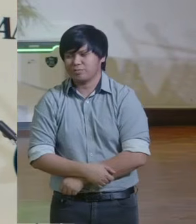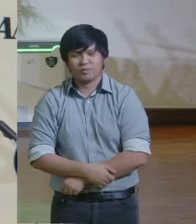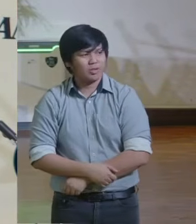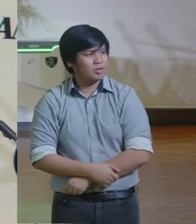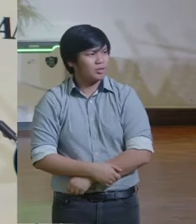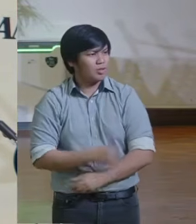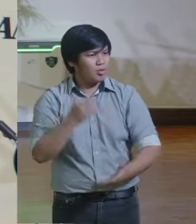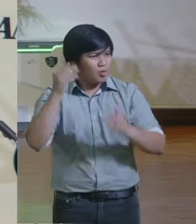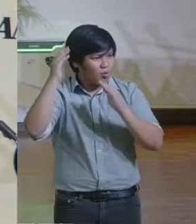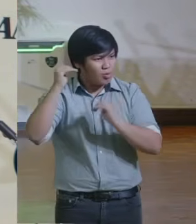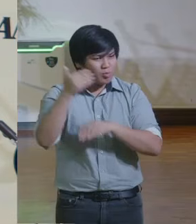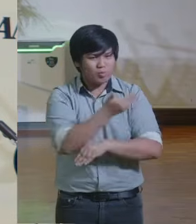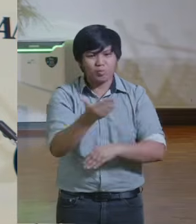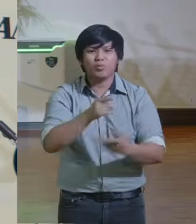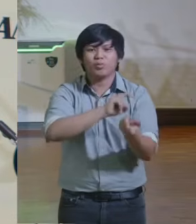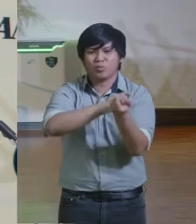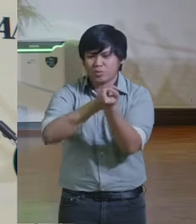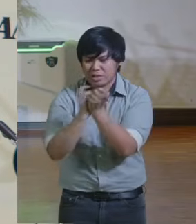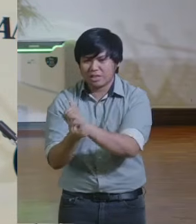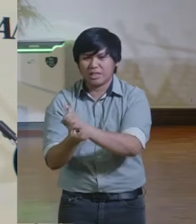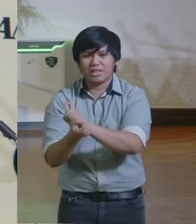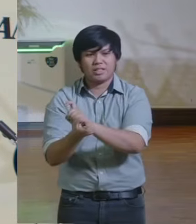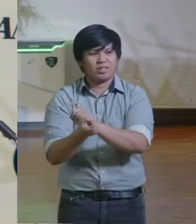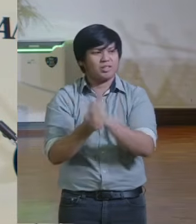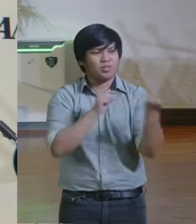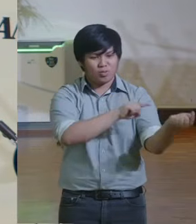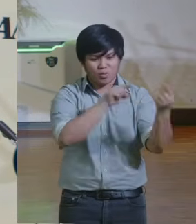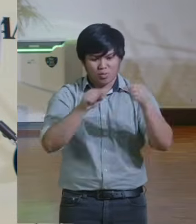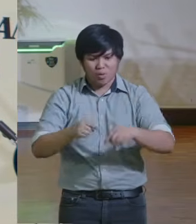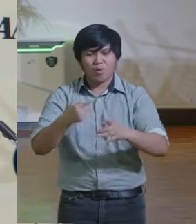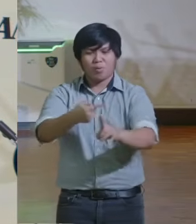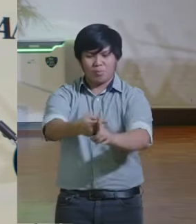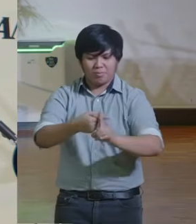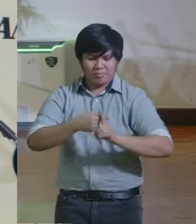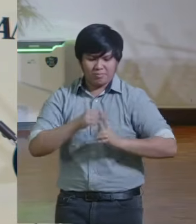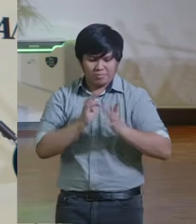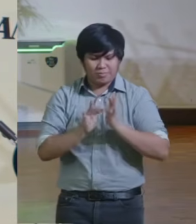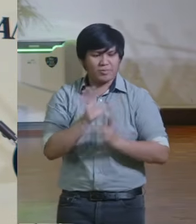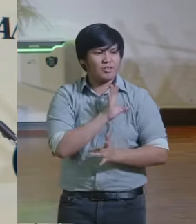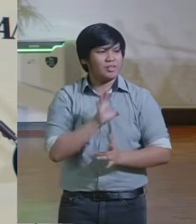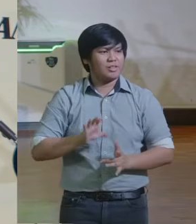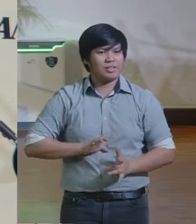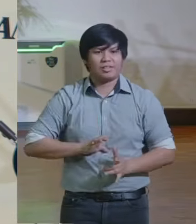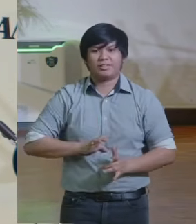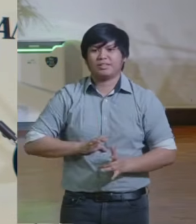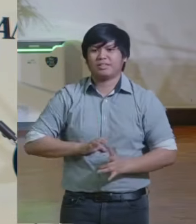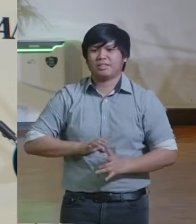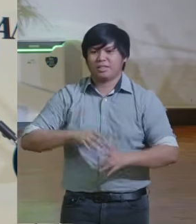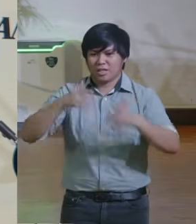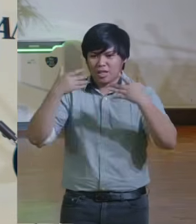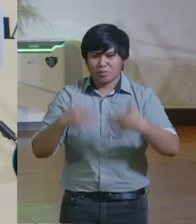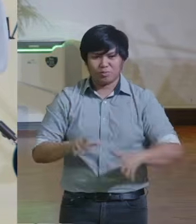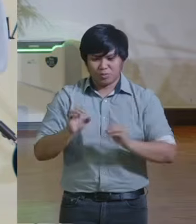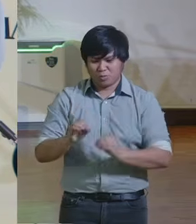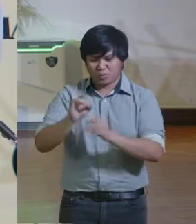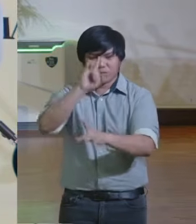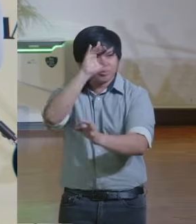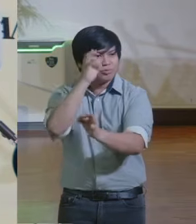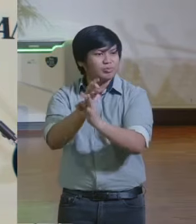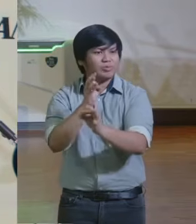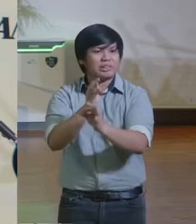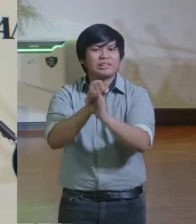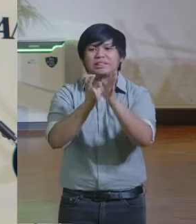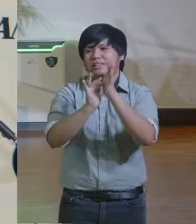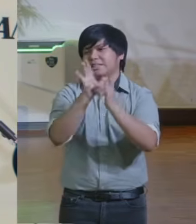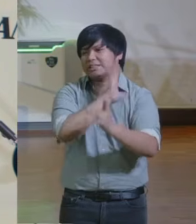ating Panginoon, binuhay na maguli, ginawang born again. At dahil doon, kayo nanalig at nanampalataya na sa